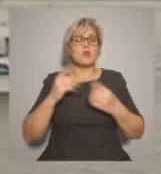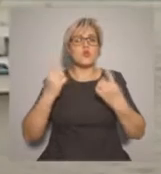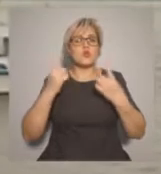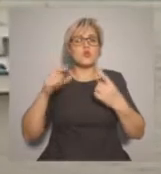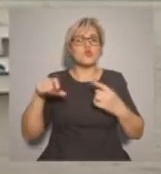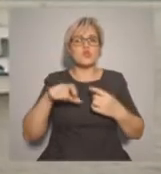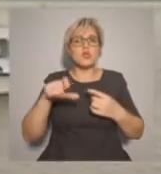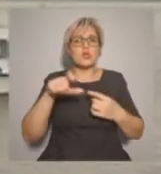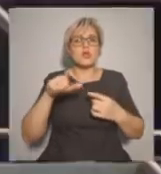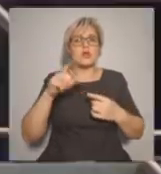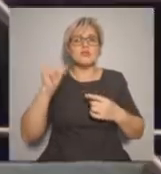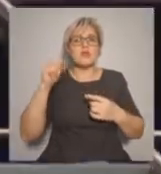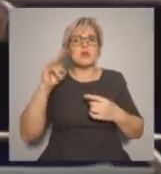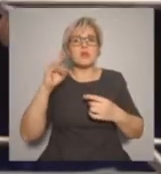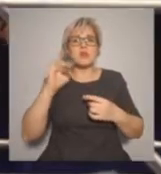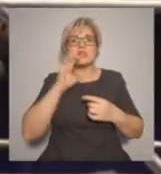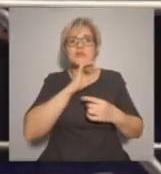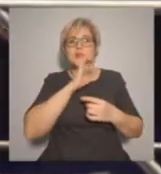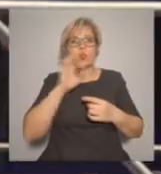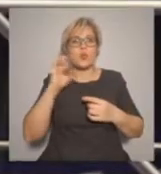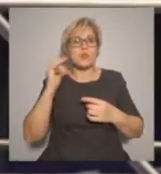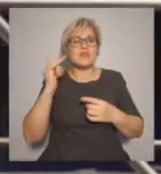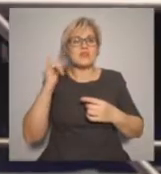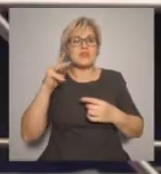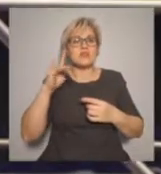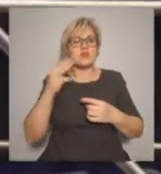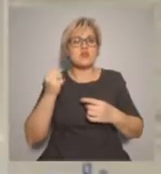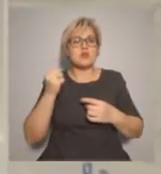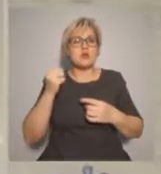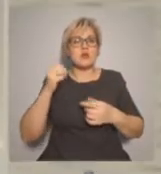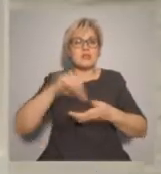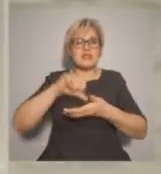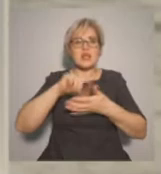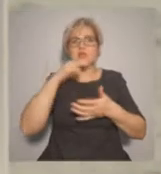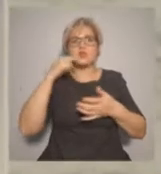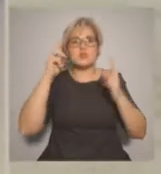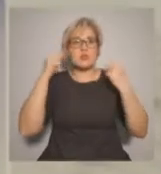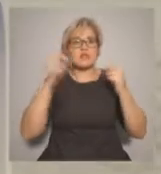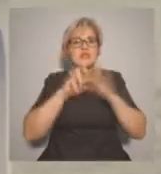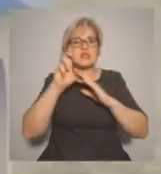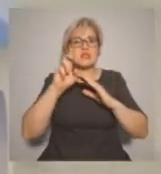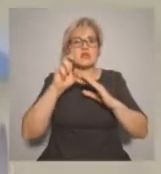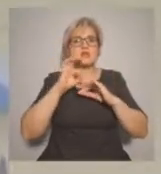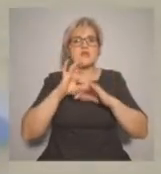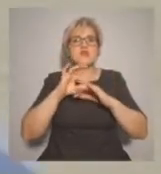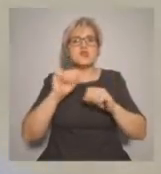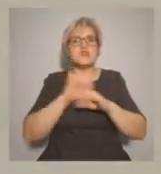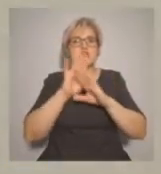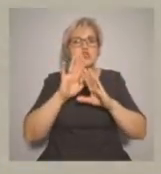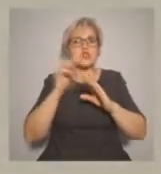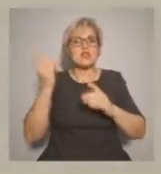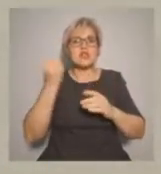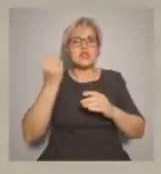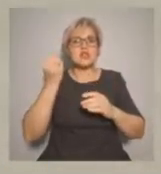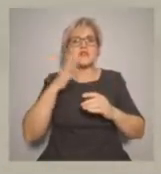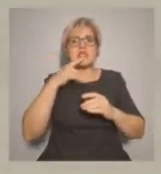Наследник крупнейших рек Западной Сибири, Аби Иртыша, представитель Русской Православной Церкви, совершил освящение единственной в России плавучей часовни